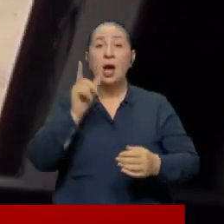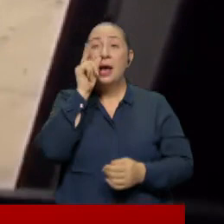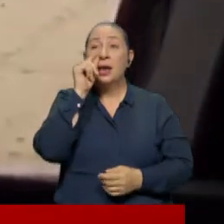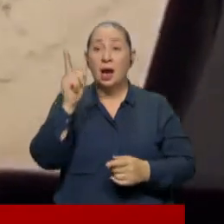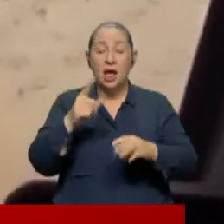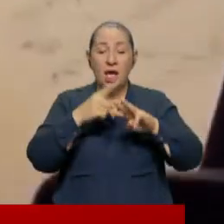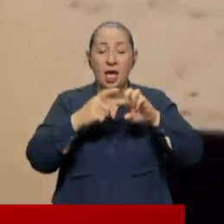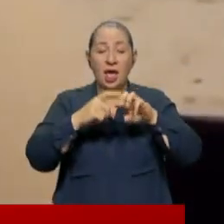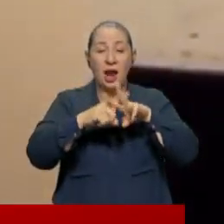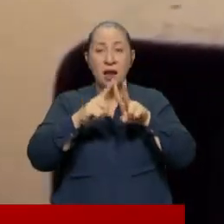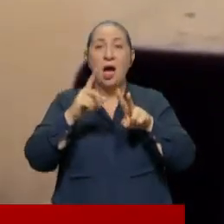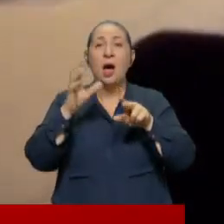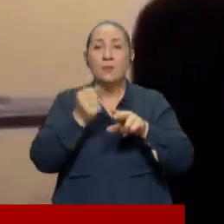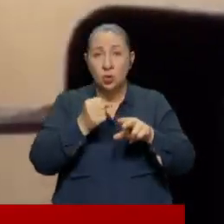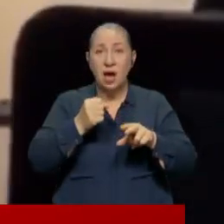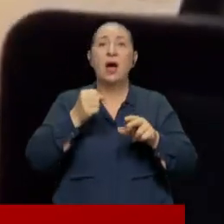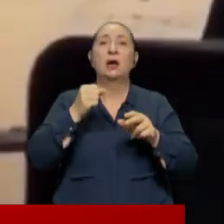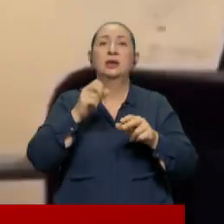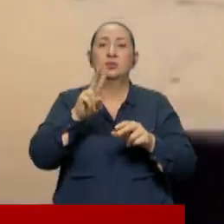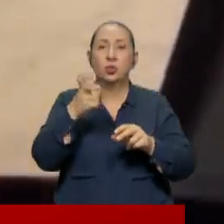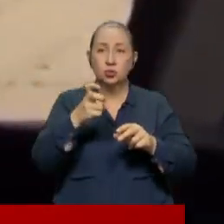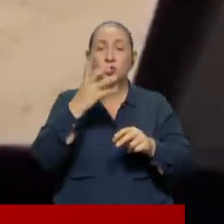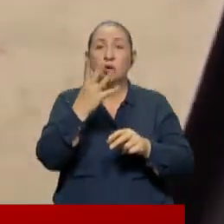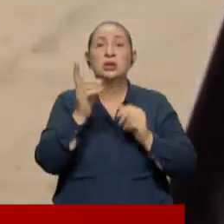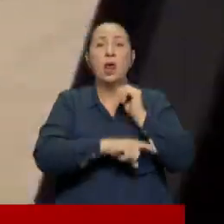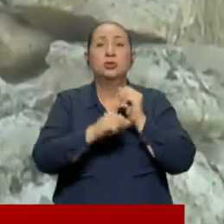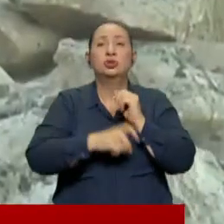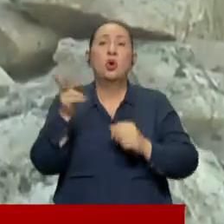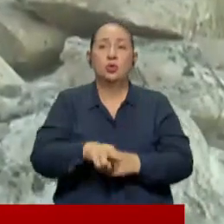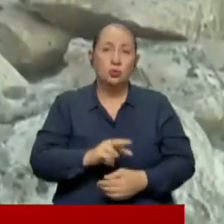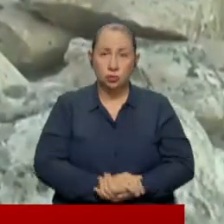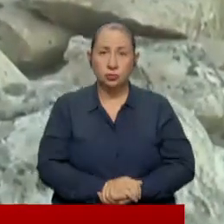Hakkari'deki Eren Abluka 29 operasyonunda ise 4 terörist öldürüldü.